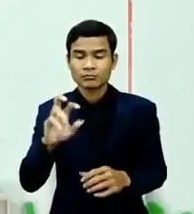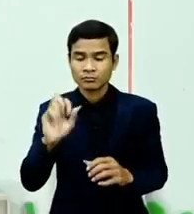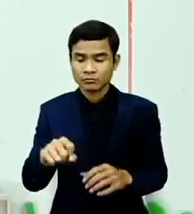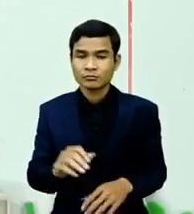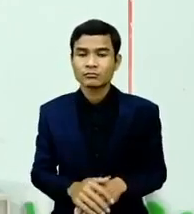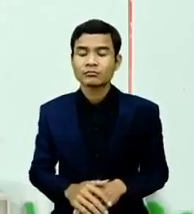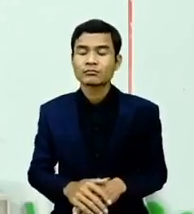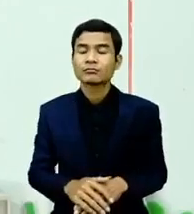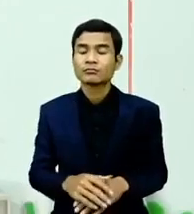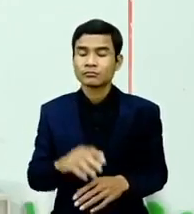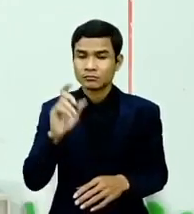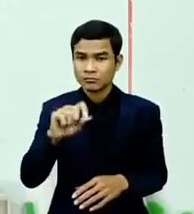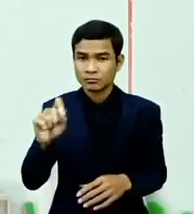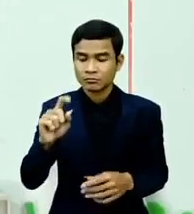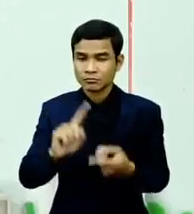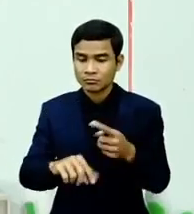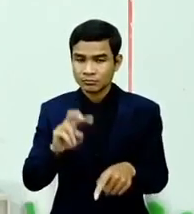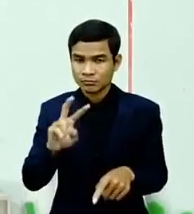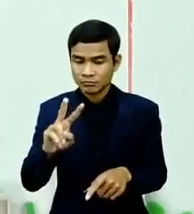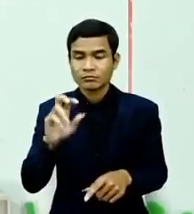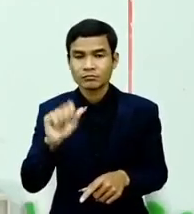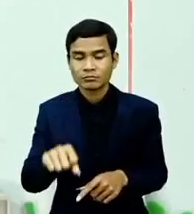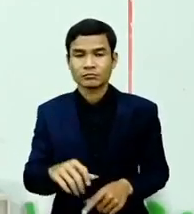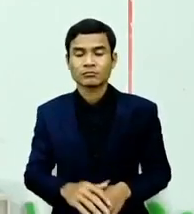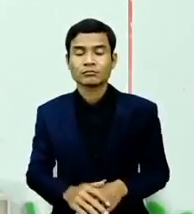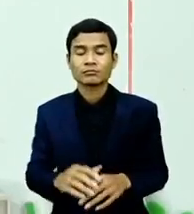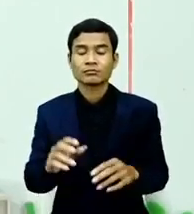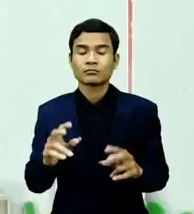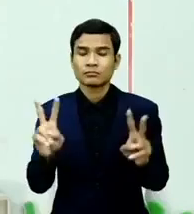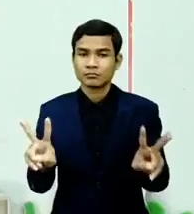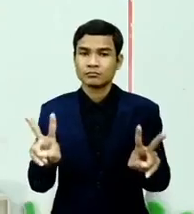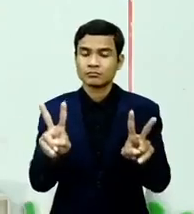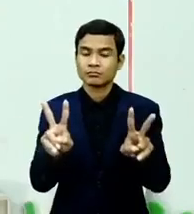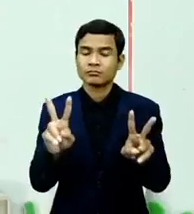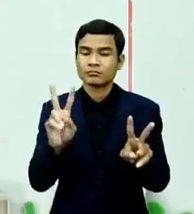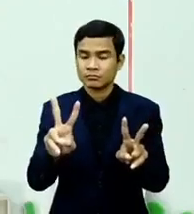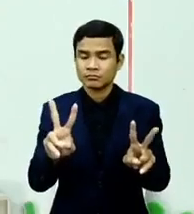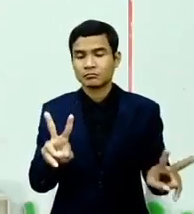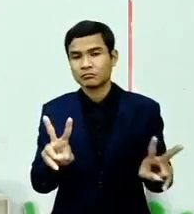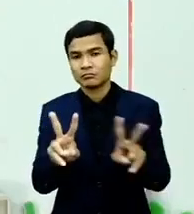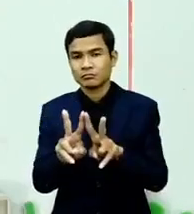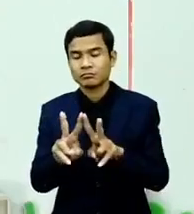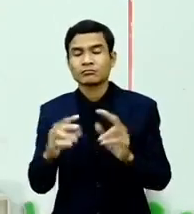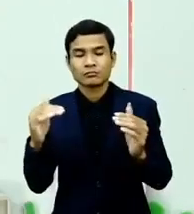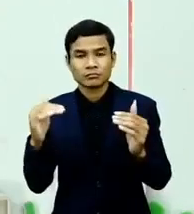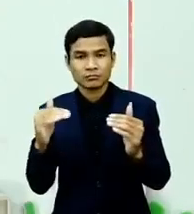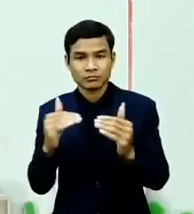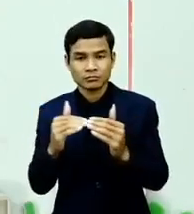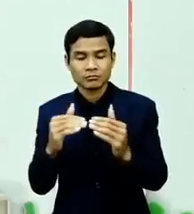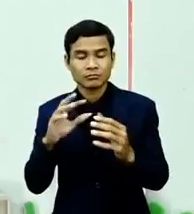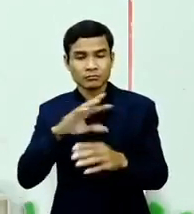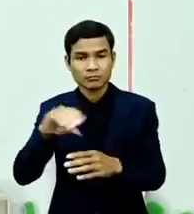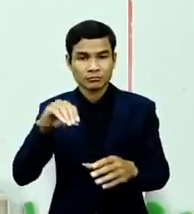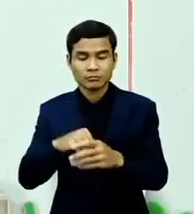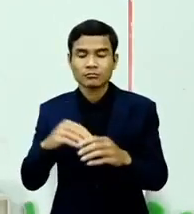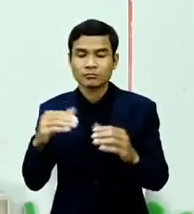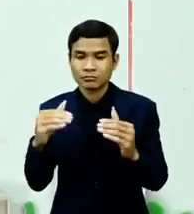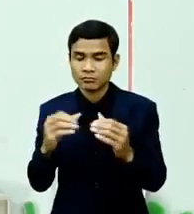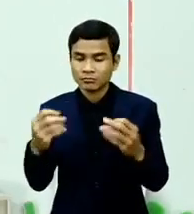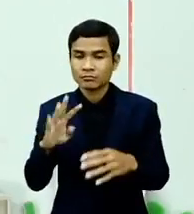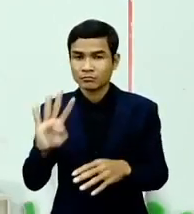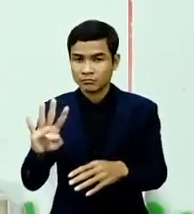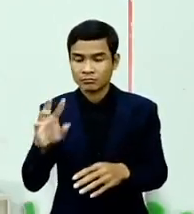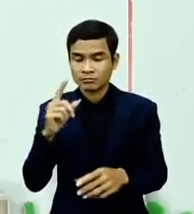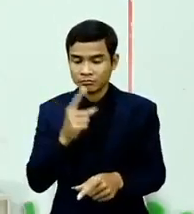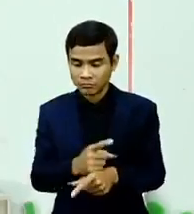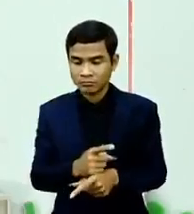ដែរអញ្ចឹងគេសរសេរលេខលេខ2ដែរណាហើយបូកបញ្ចូលគ្នាបើបូកបញ្ចូលគ្នាទាំងអស់ស្មើនឹងប៉ុន្មានកូនចាគឺស្មើនឹ